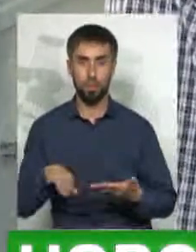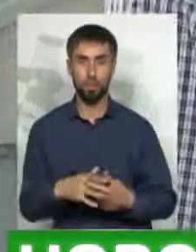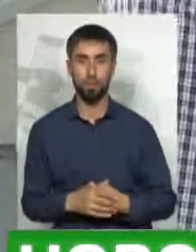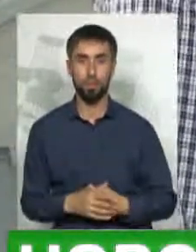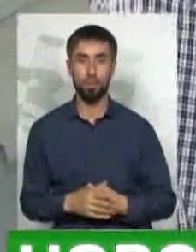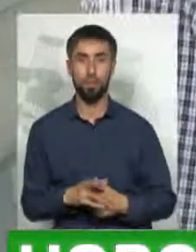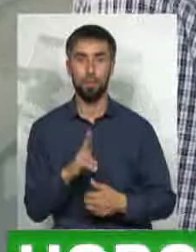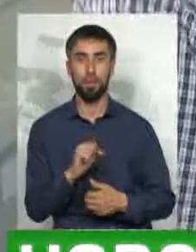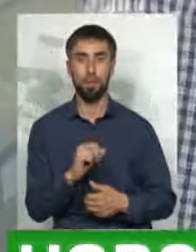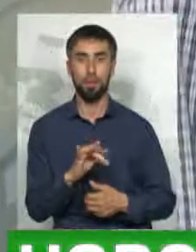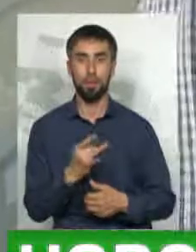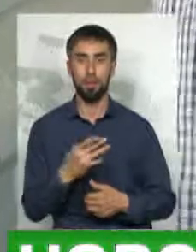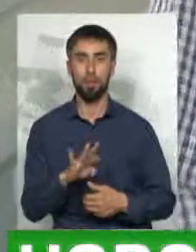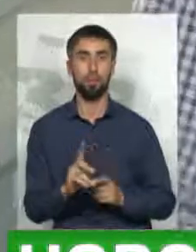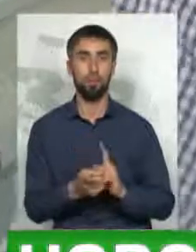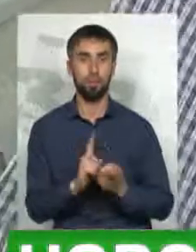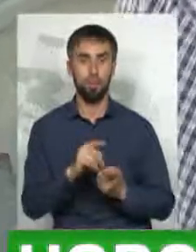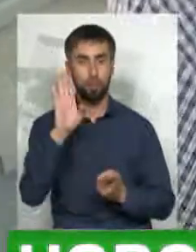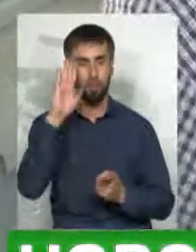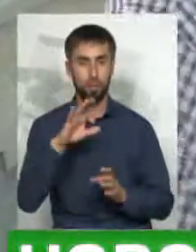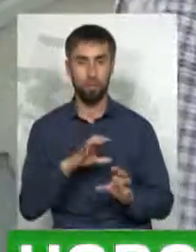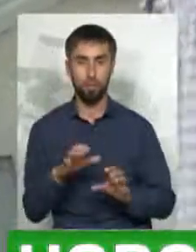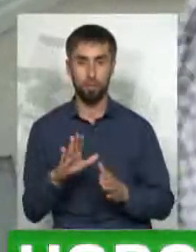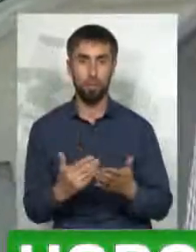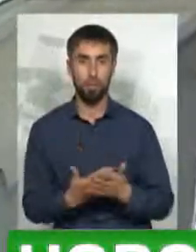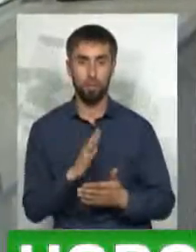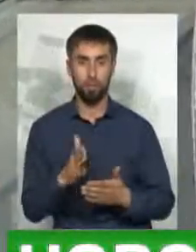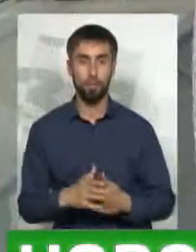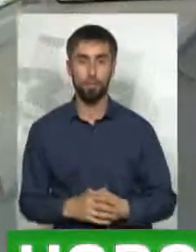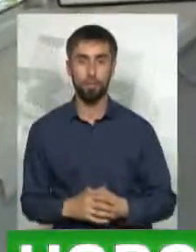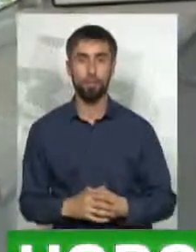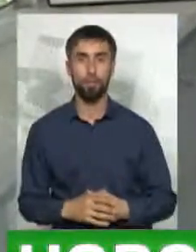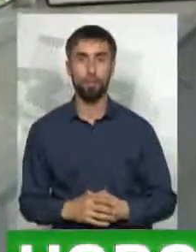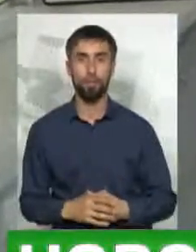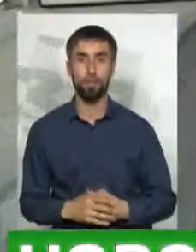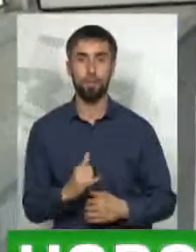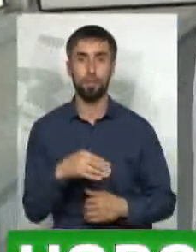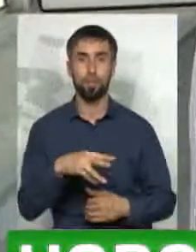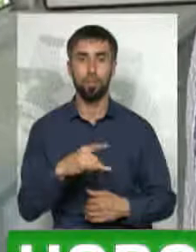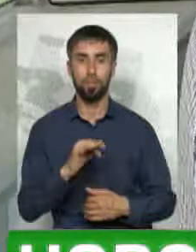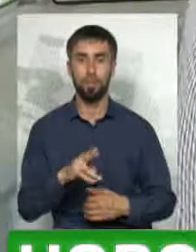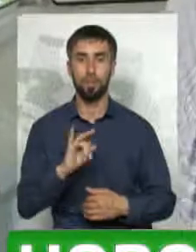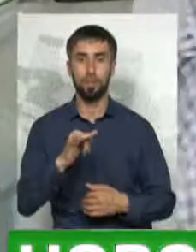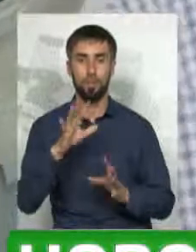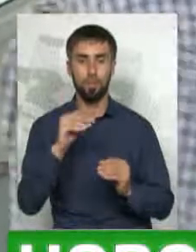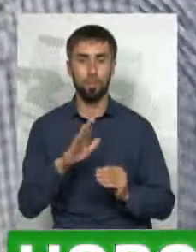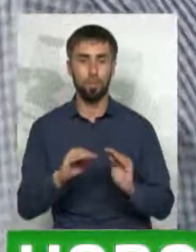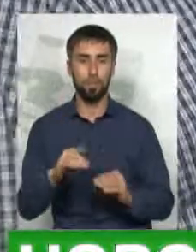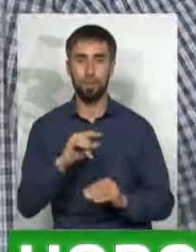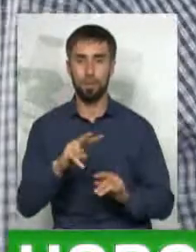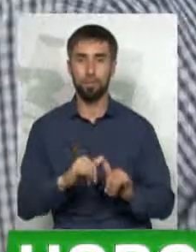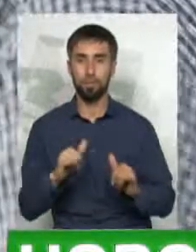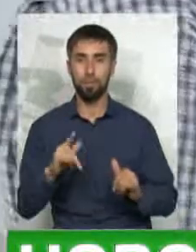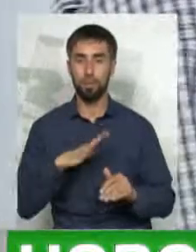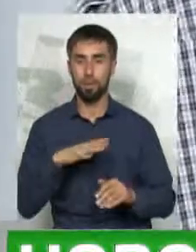полностью канализацию будет менять, водоснабжение новое будет, новый фихат, да, да. У меня хамаж, чуть расширяем зал, потому что бир,